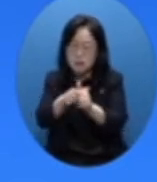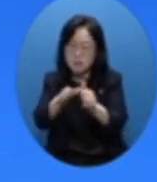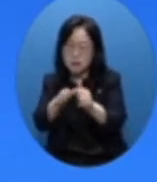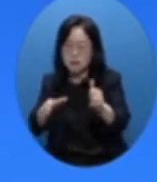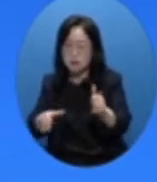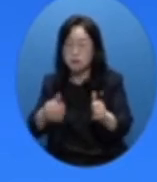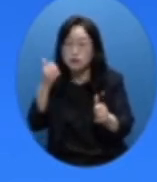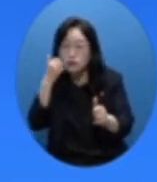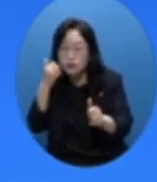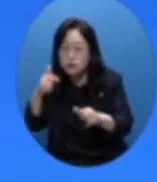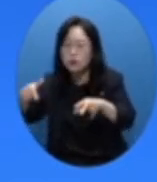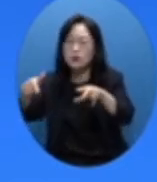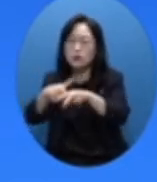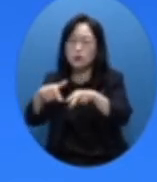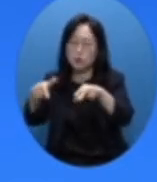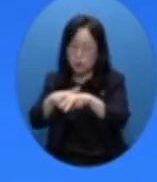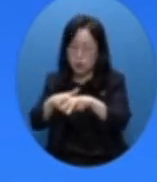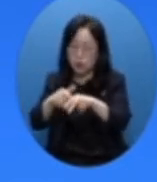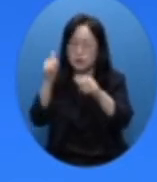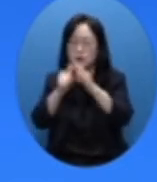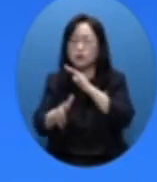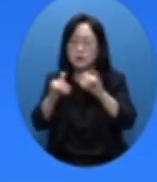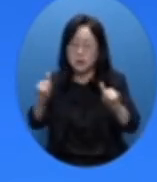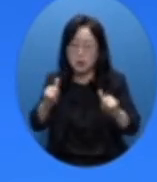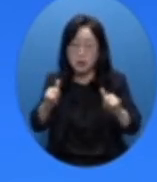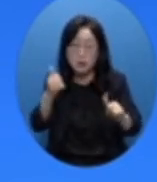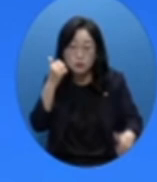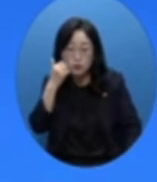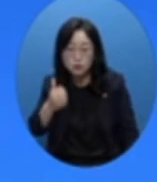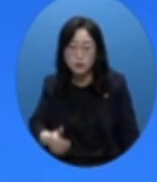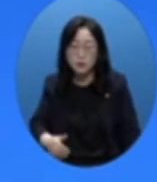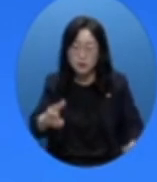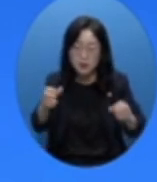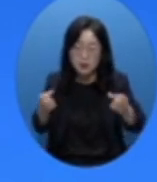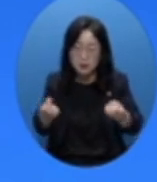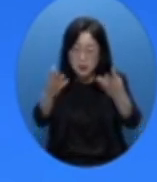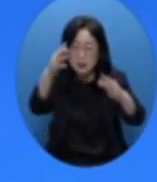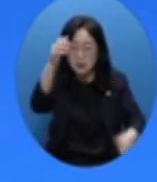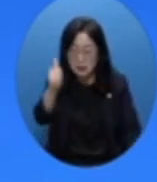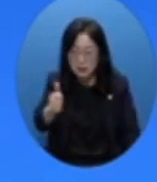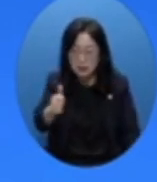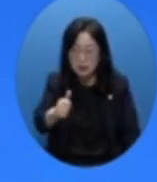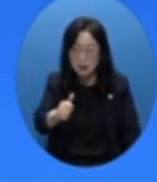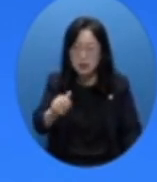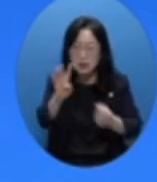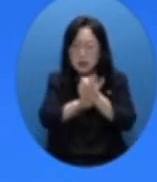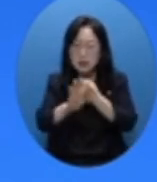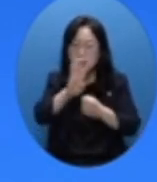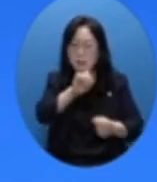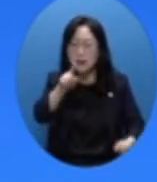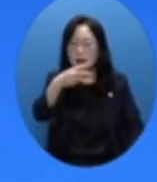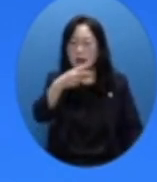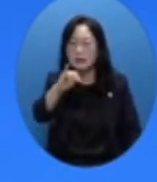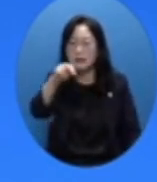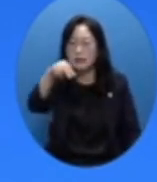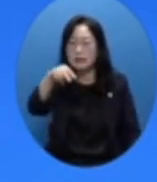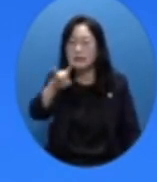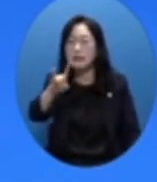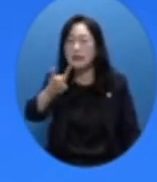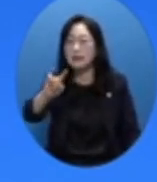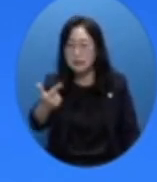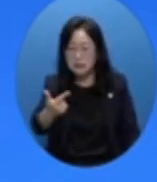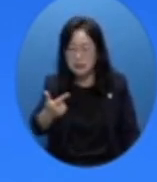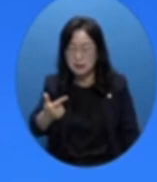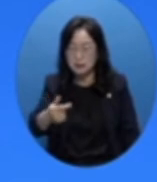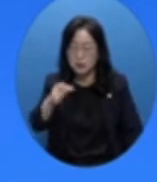지도자들 제 4장 바리새인 설 관 이 사람들은 눈을 떴다고